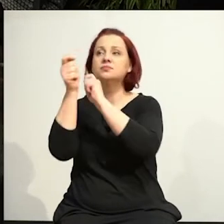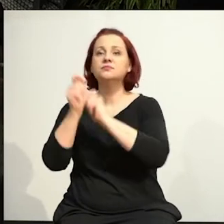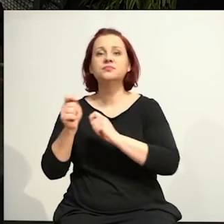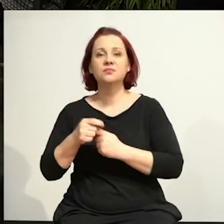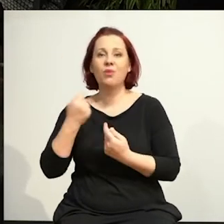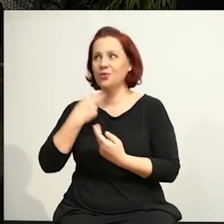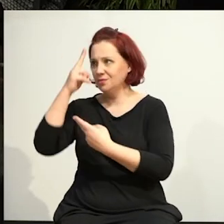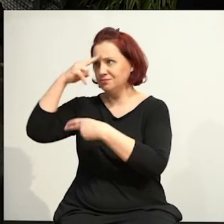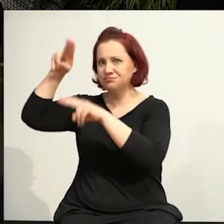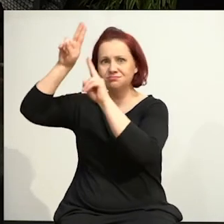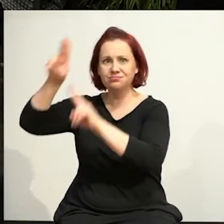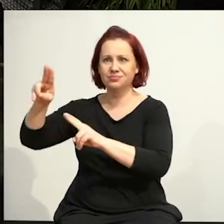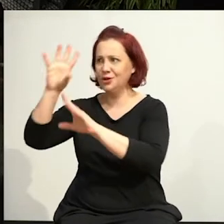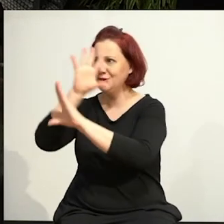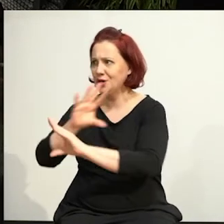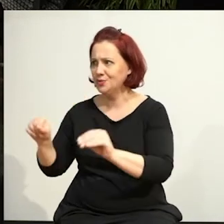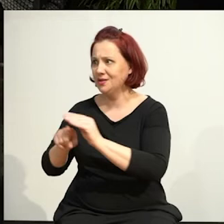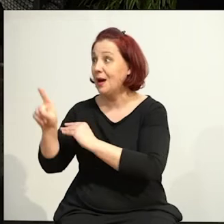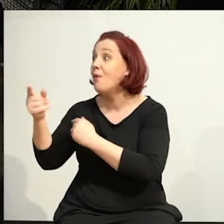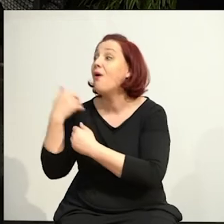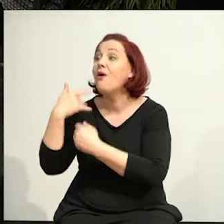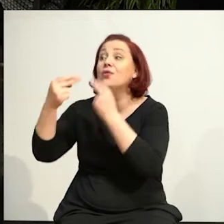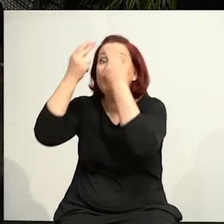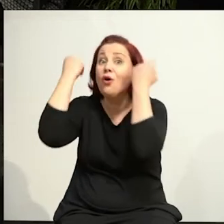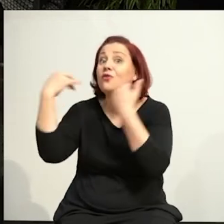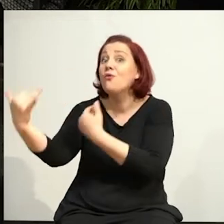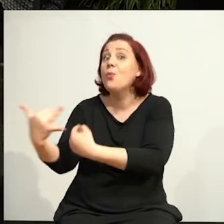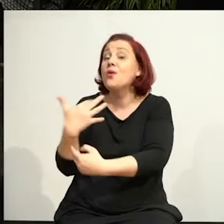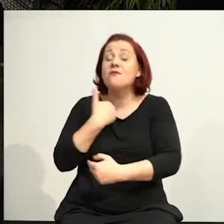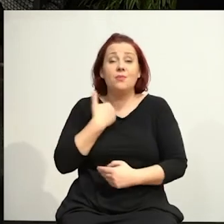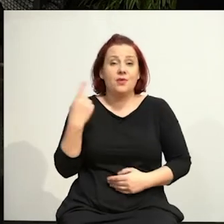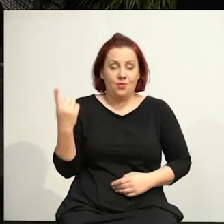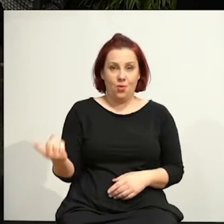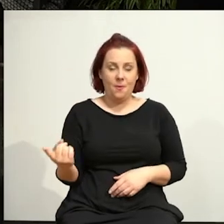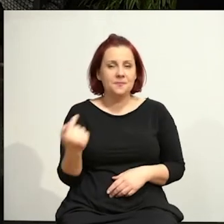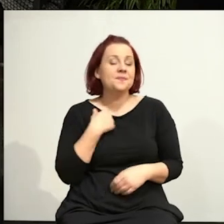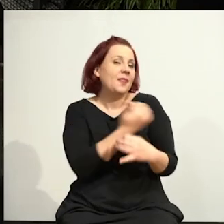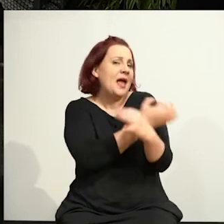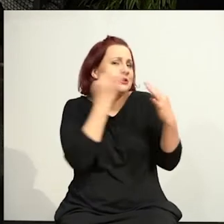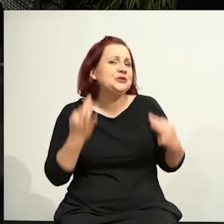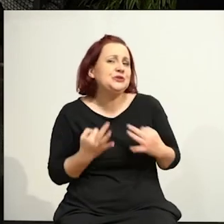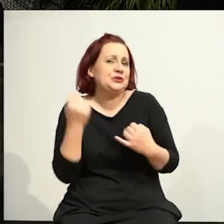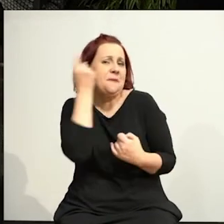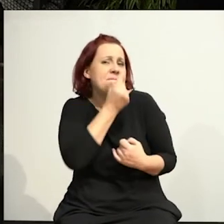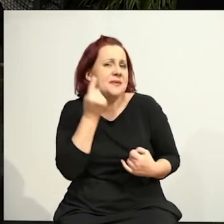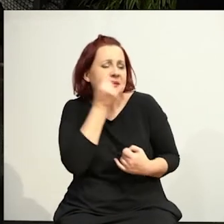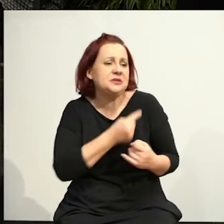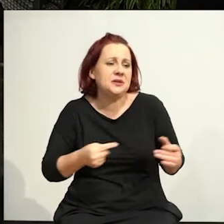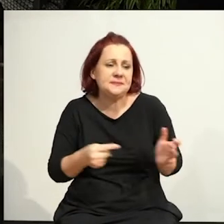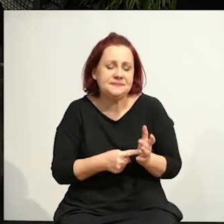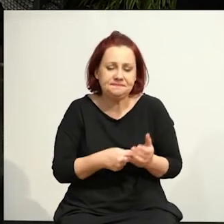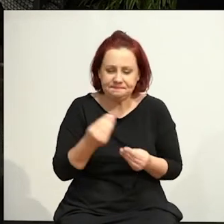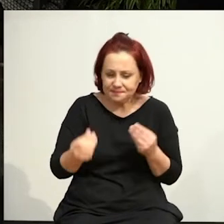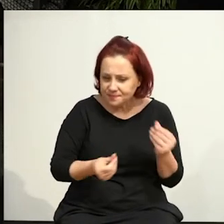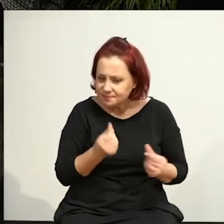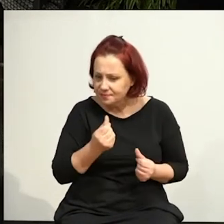kto mnie ukształtował. Ale kiedy dzisiaj myślę o tym, to mam wrażenie, że